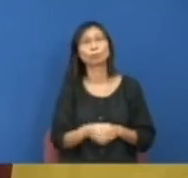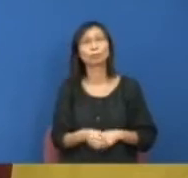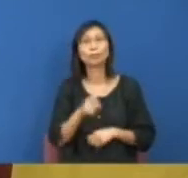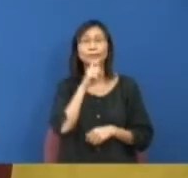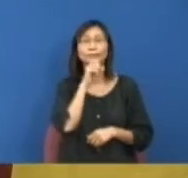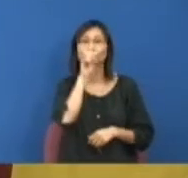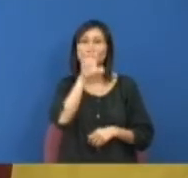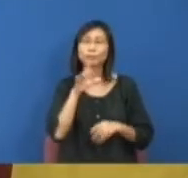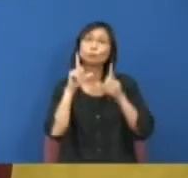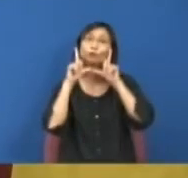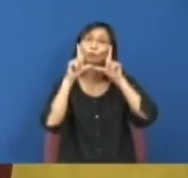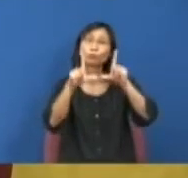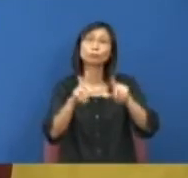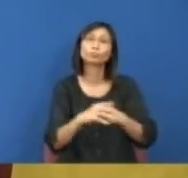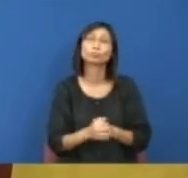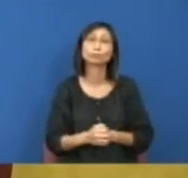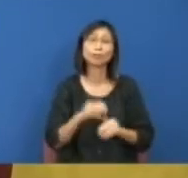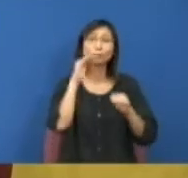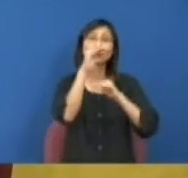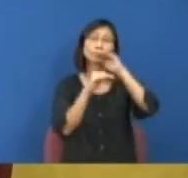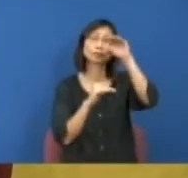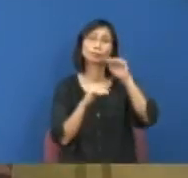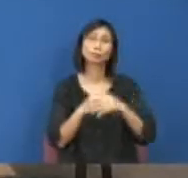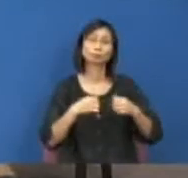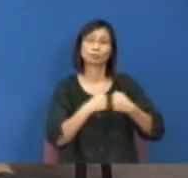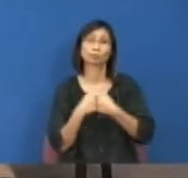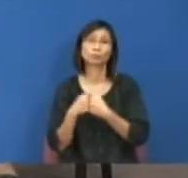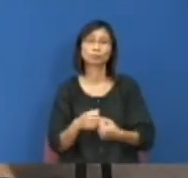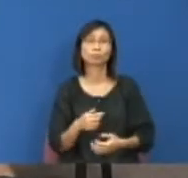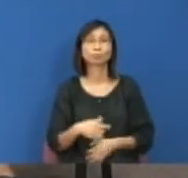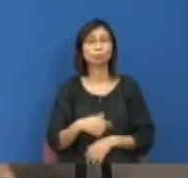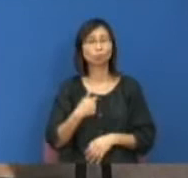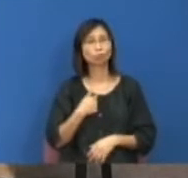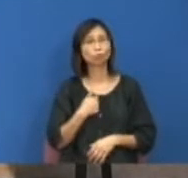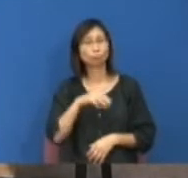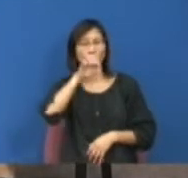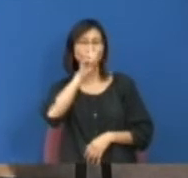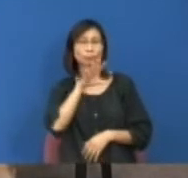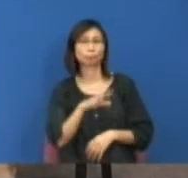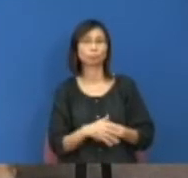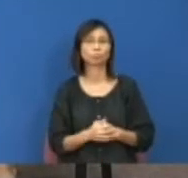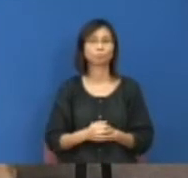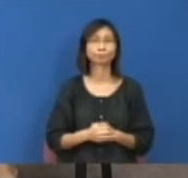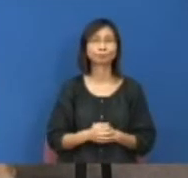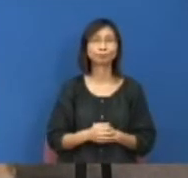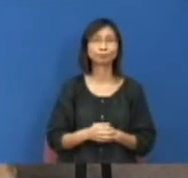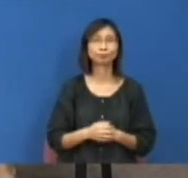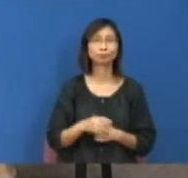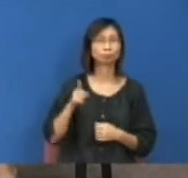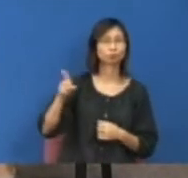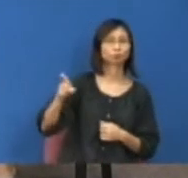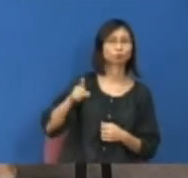階級。 我都有講，即係我都有講，我即係喺高鐵之夜我講啊嘛，其實就係話我哋即係佢哋